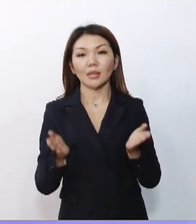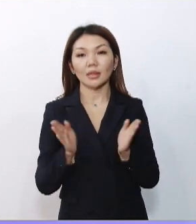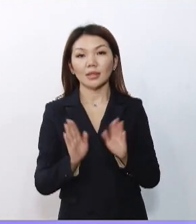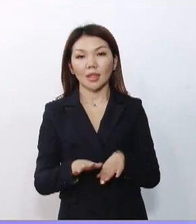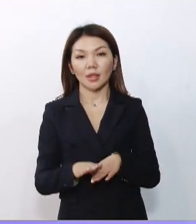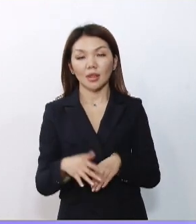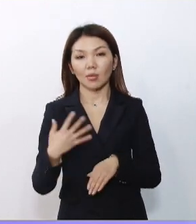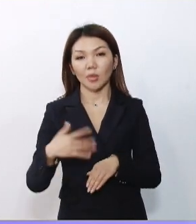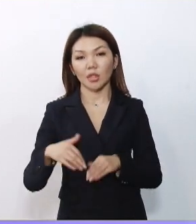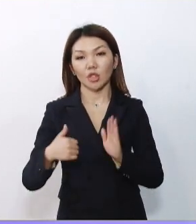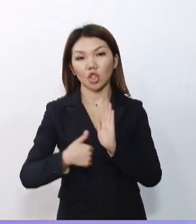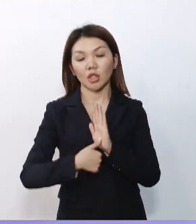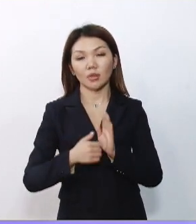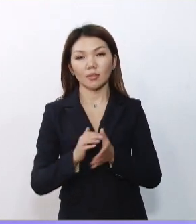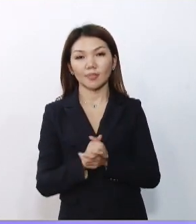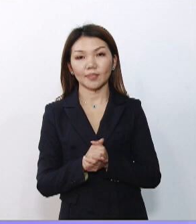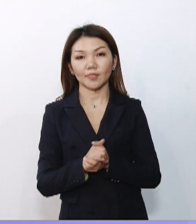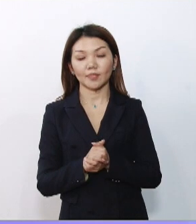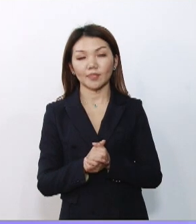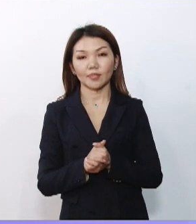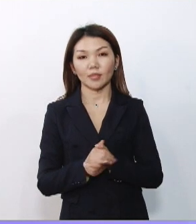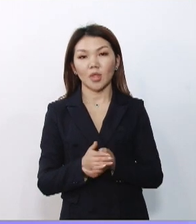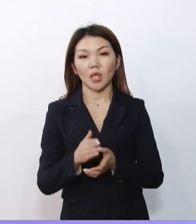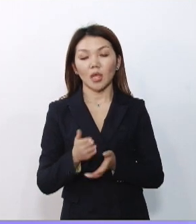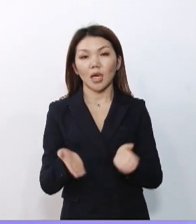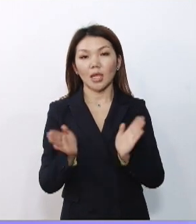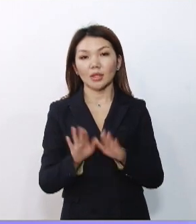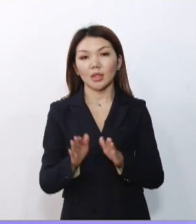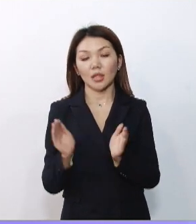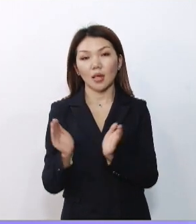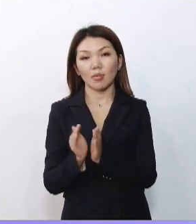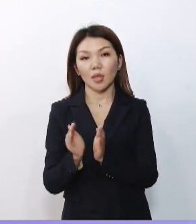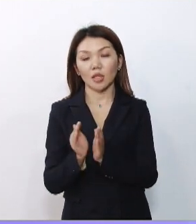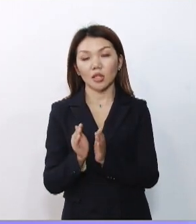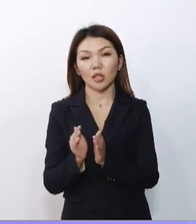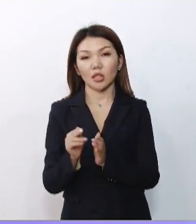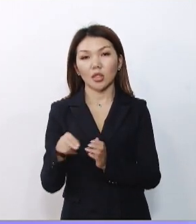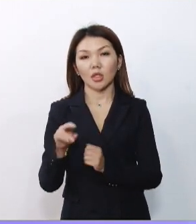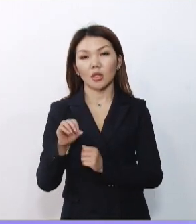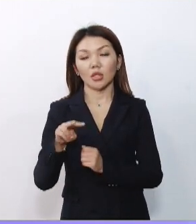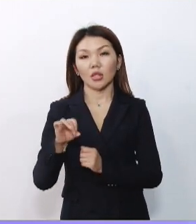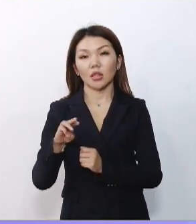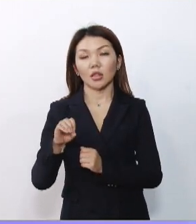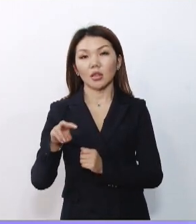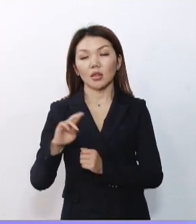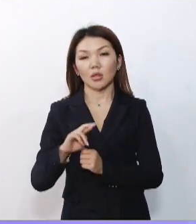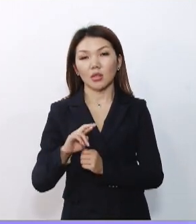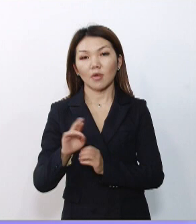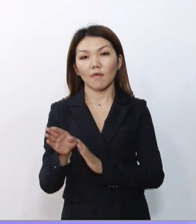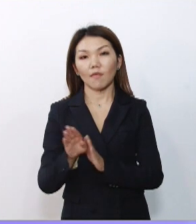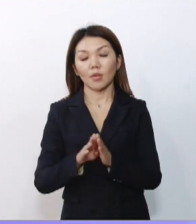Остаток 56. Остаток меньше делителя.